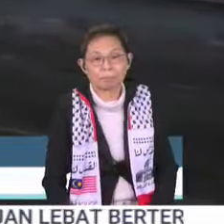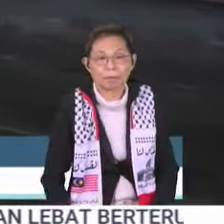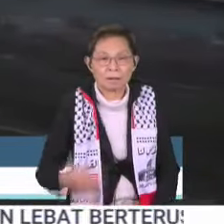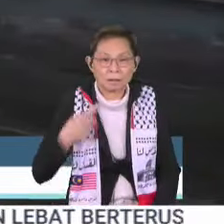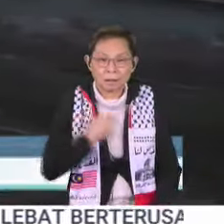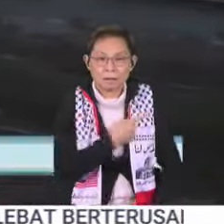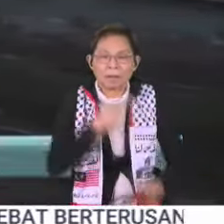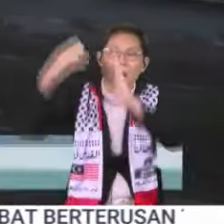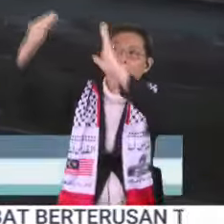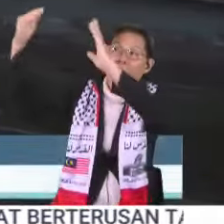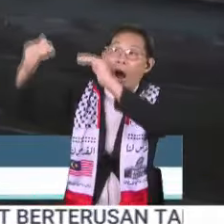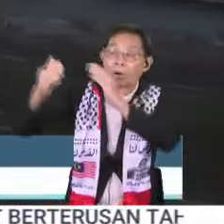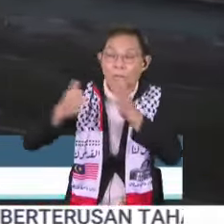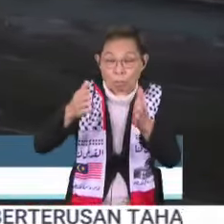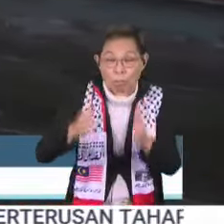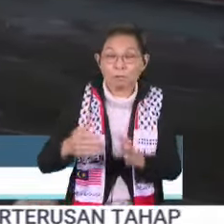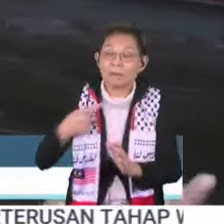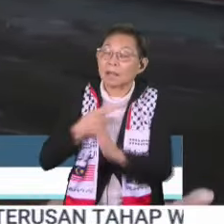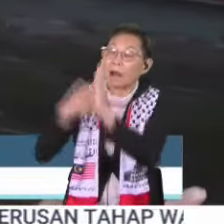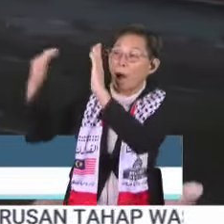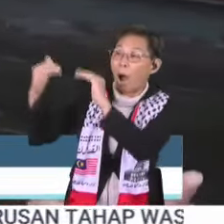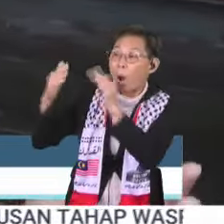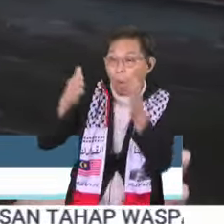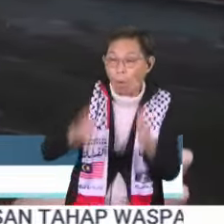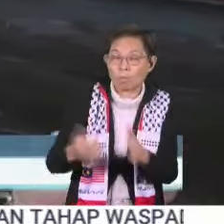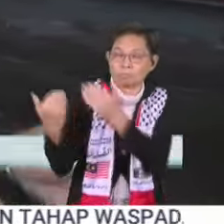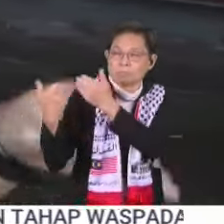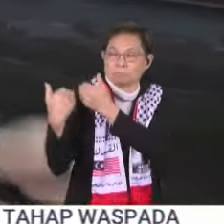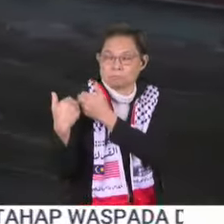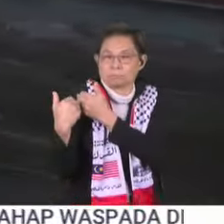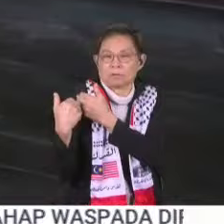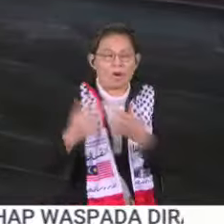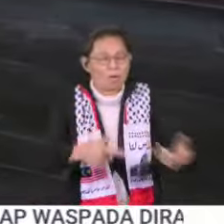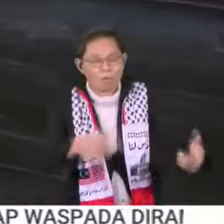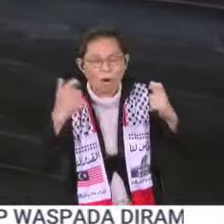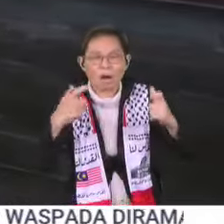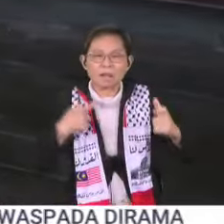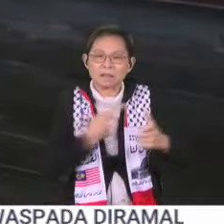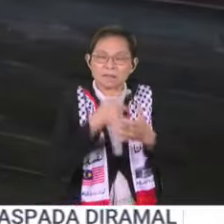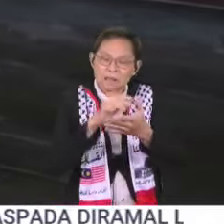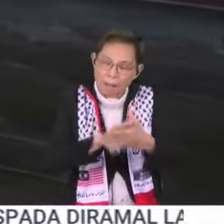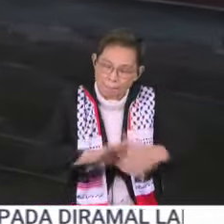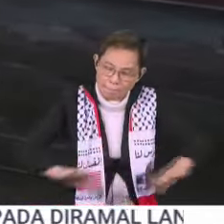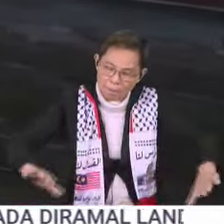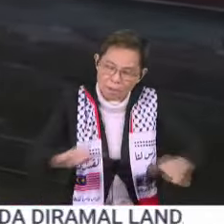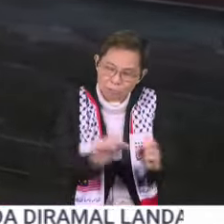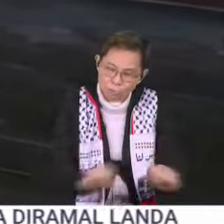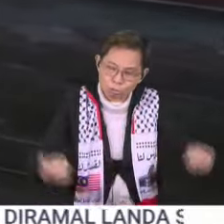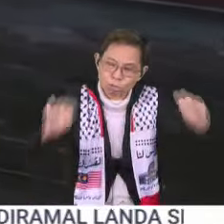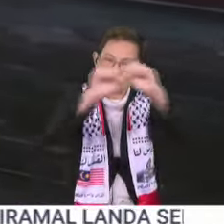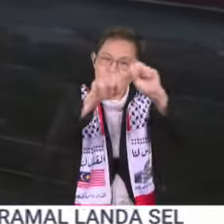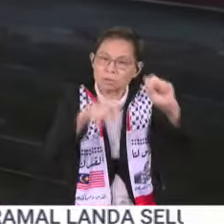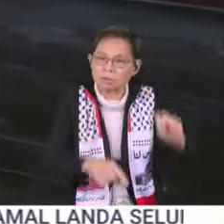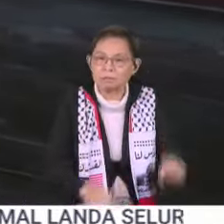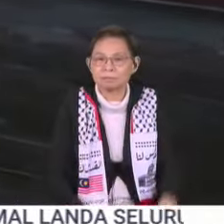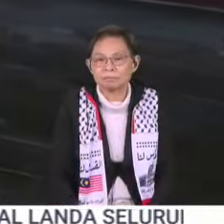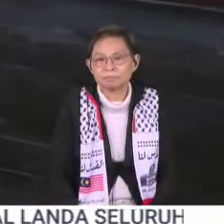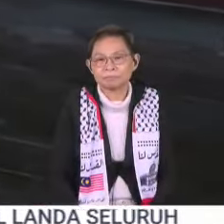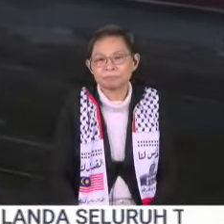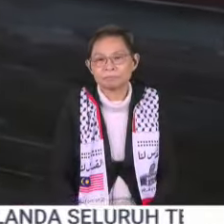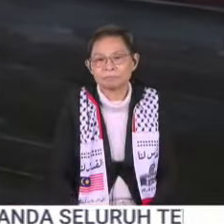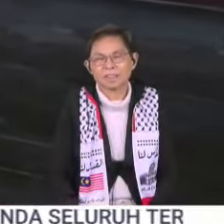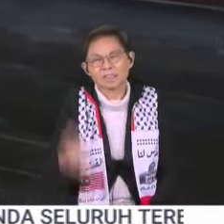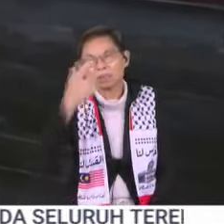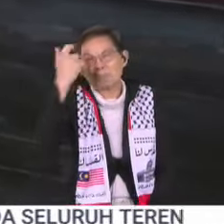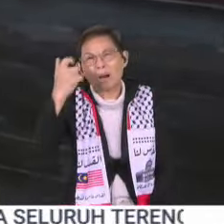Kita harap pihak berwajib dapat menyegerakan untuk kita selamat surau ini. Lah, kalau boleh, daripada